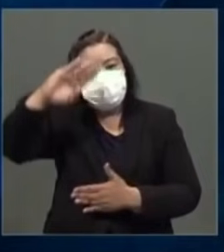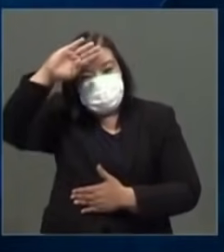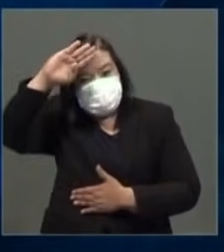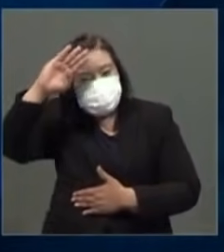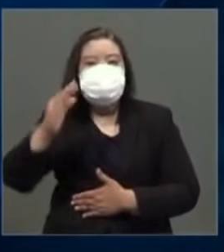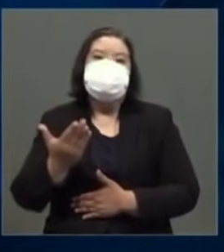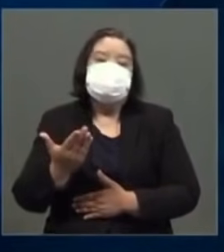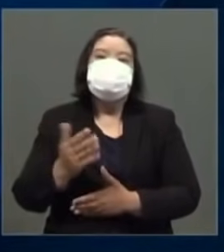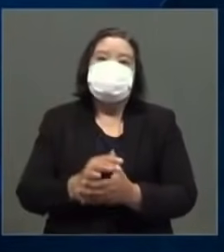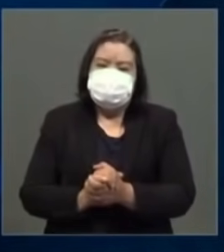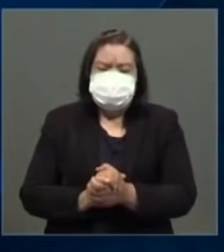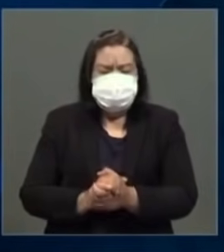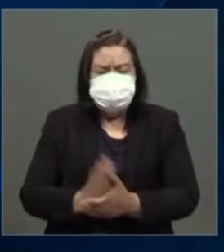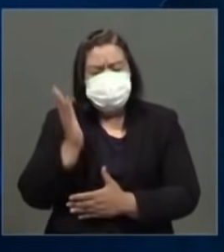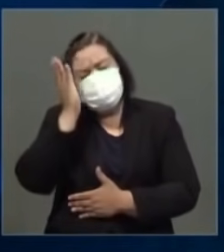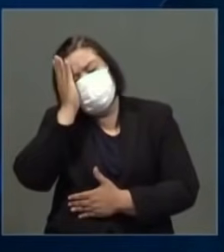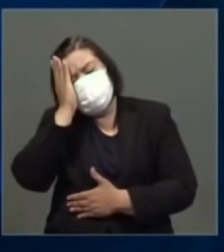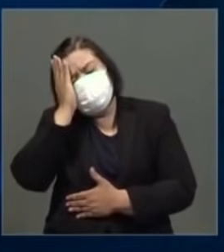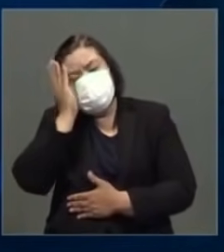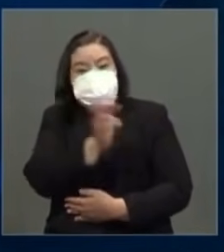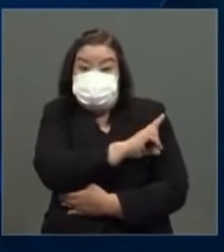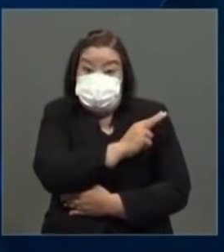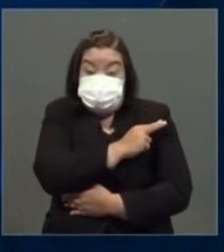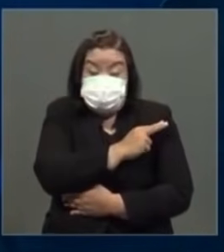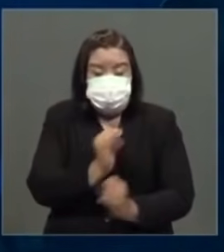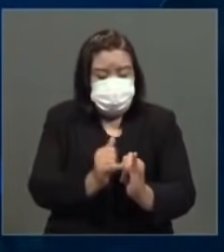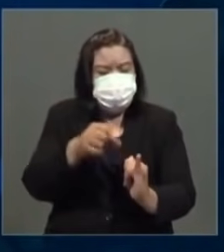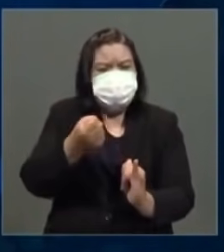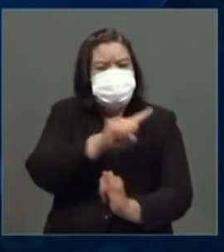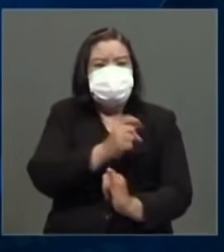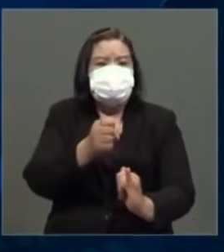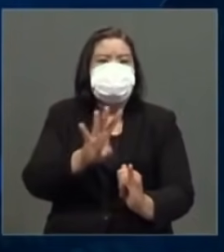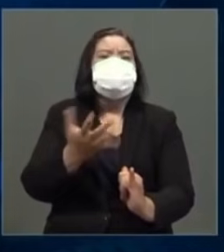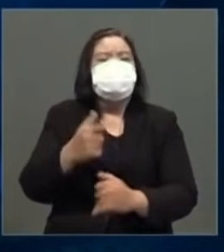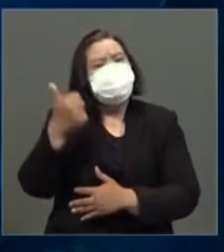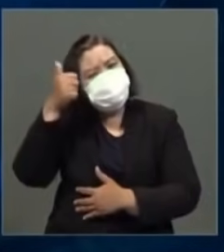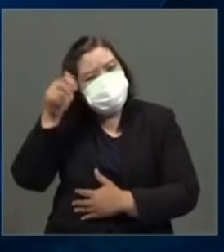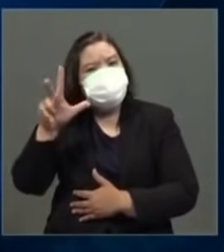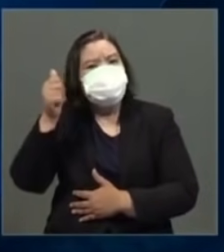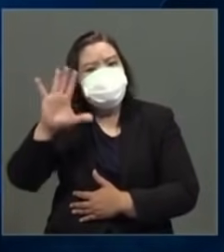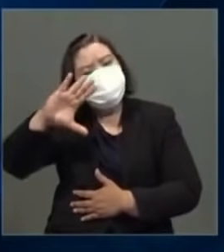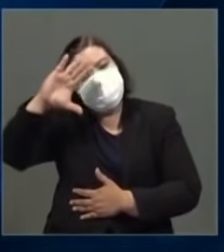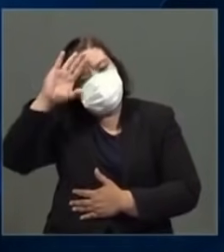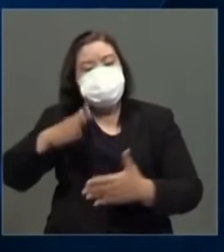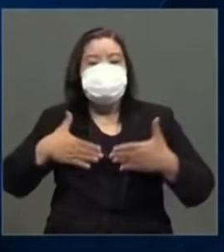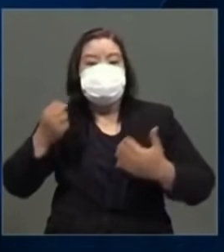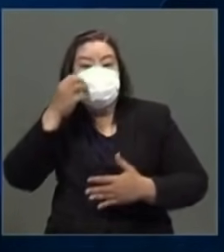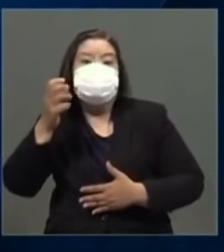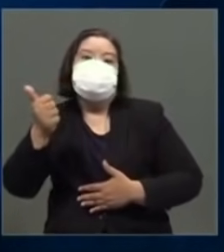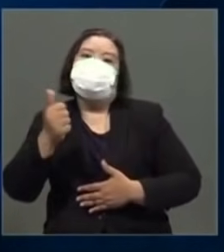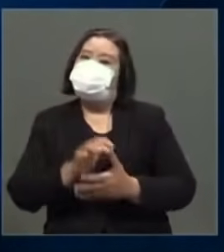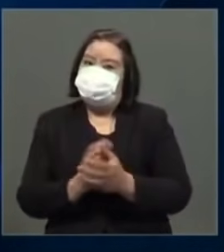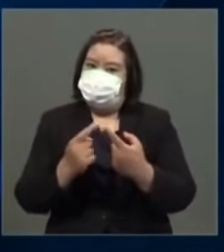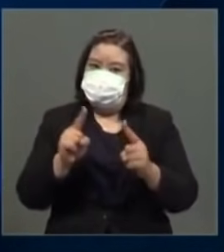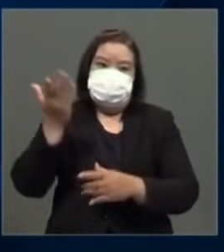ก็ไม่เคยต้องนอน14 วันบางคนก็ดีขึ้น3 วัน 5 วันก็ออกจากโรงพยาบาลอันนี้ก็เป็นข้อแตกต่างจาก